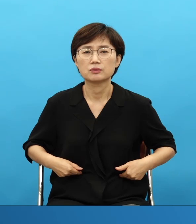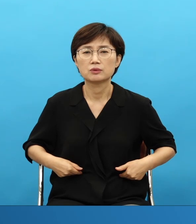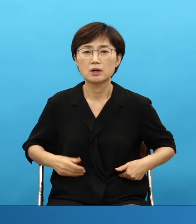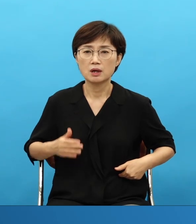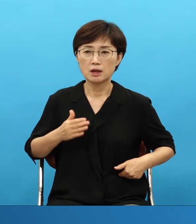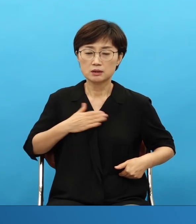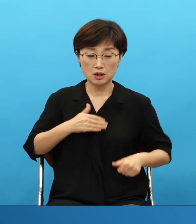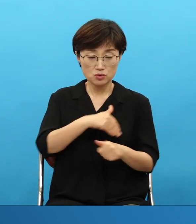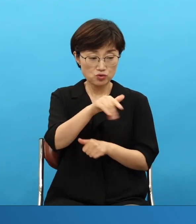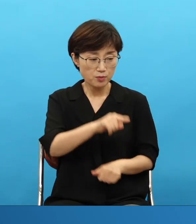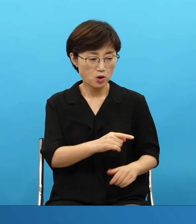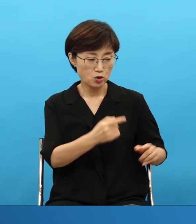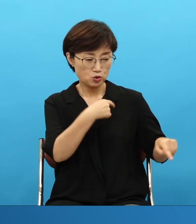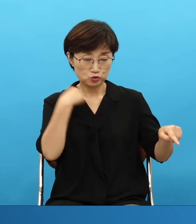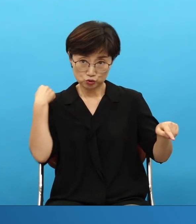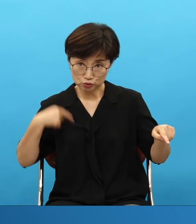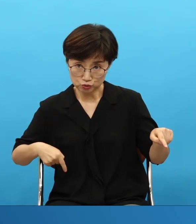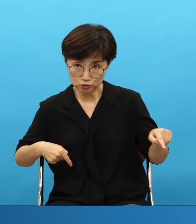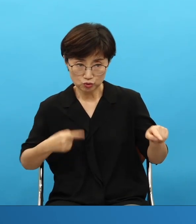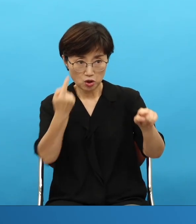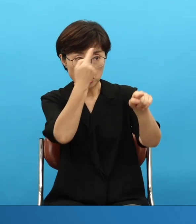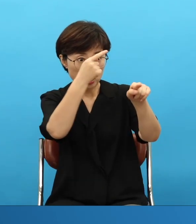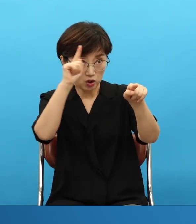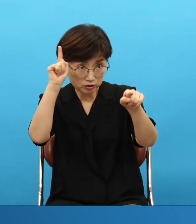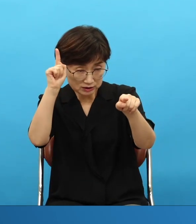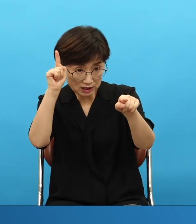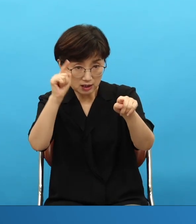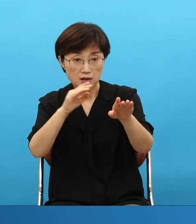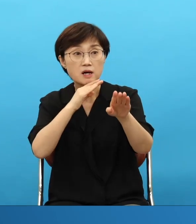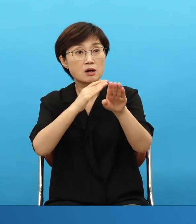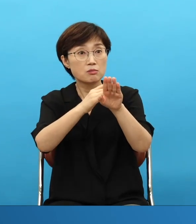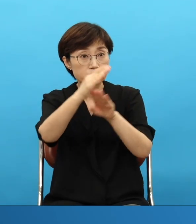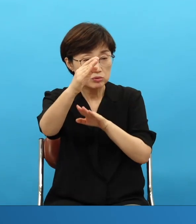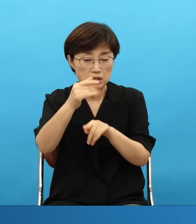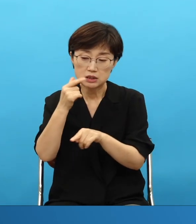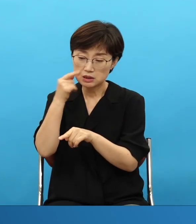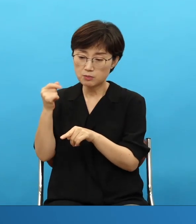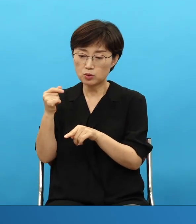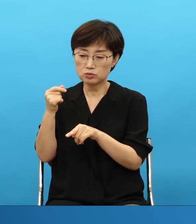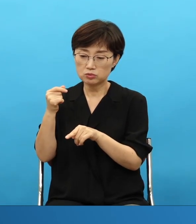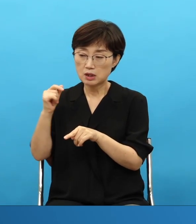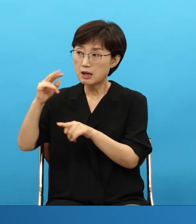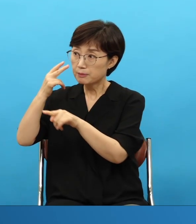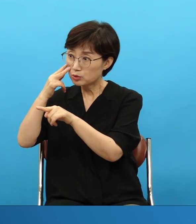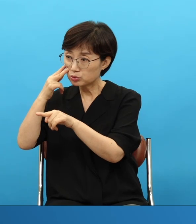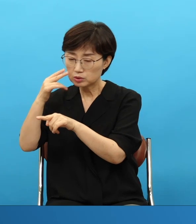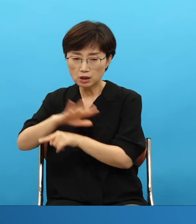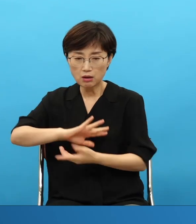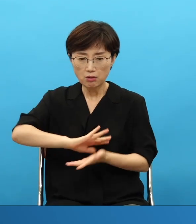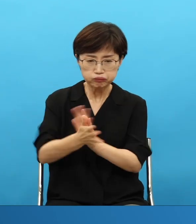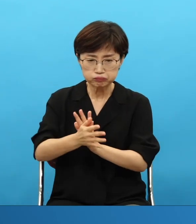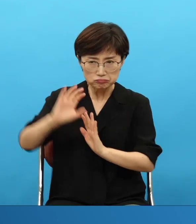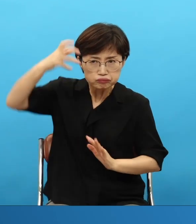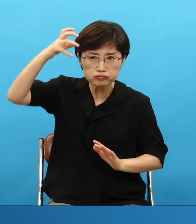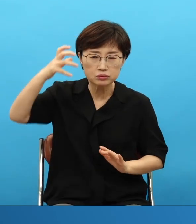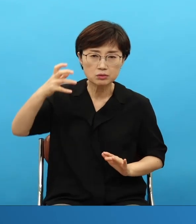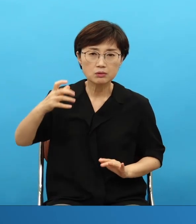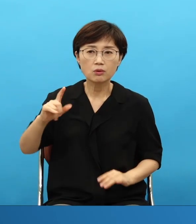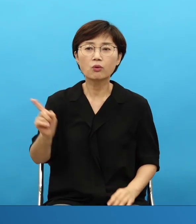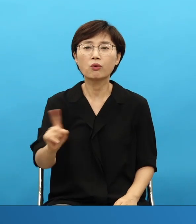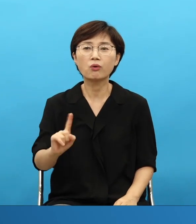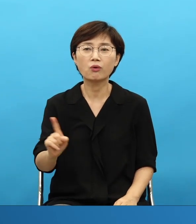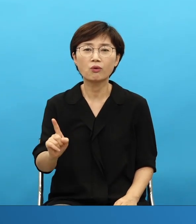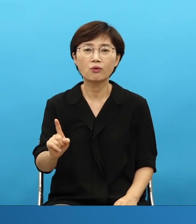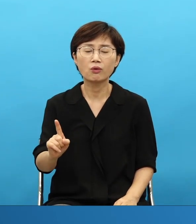있는 중국, 러시아, 북한, 일본, 미국 어떻게 변할지 몰라요. You don't know how China, Russia, Japan, Korea, America